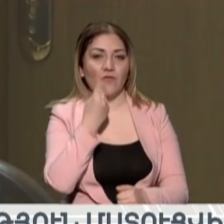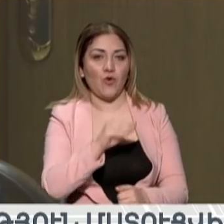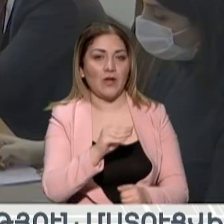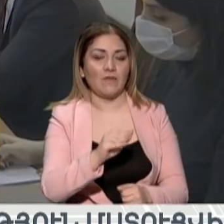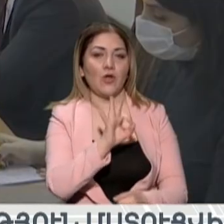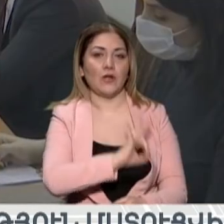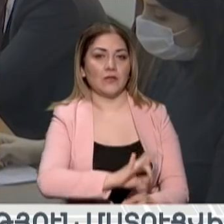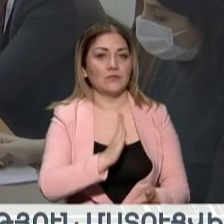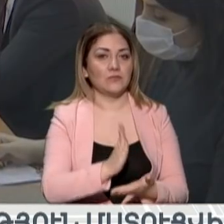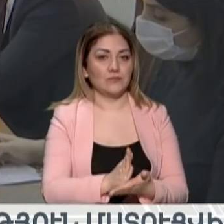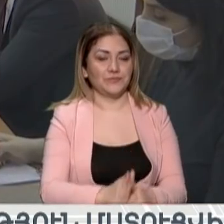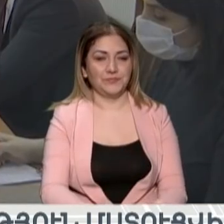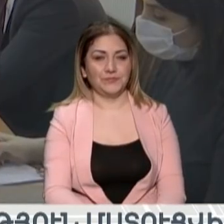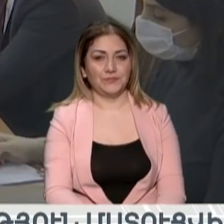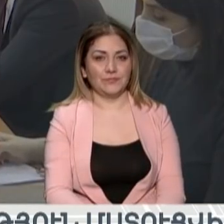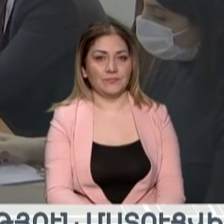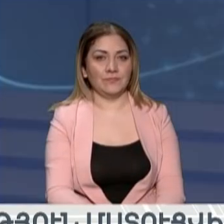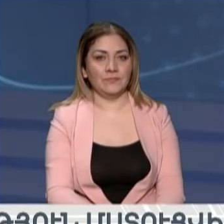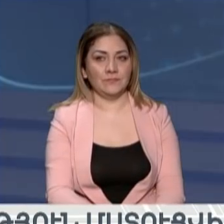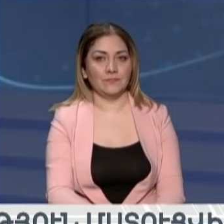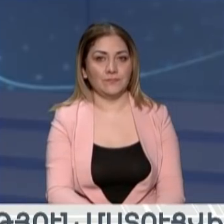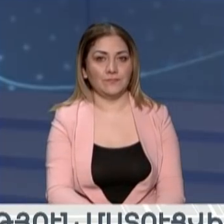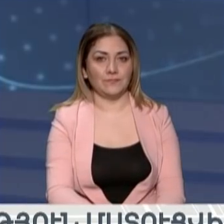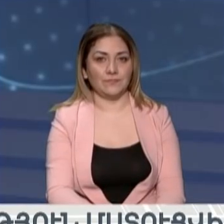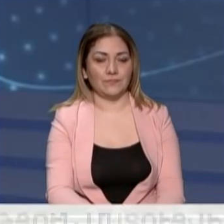և արդյունավետ։ Քրիստինե Ոսկանյան, Լուրեր։